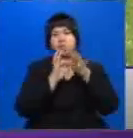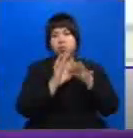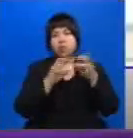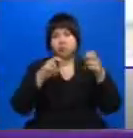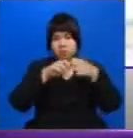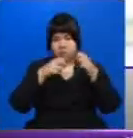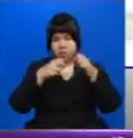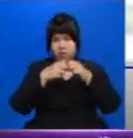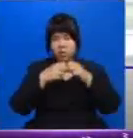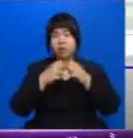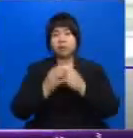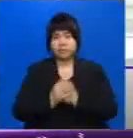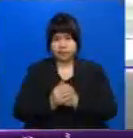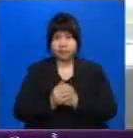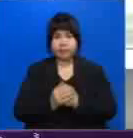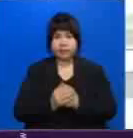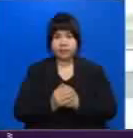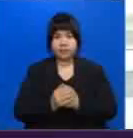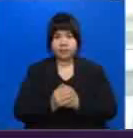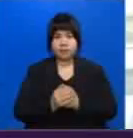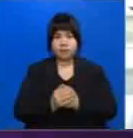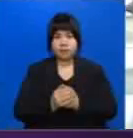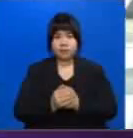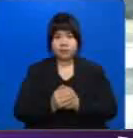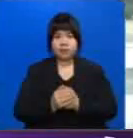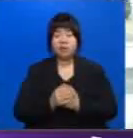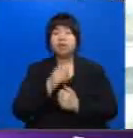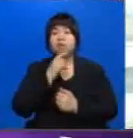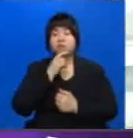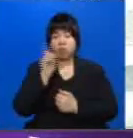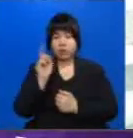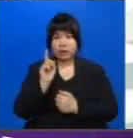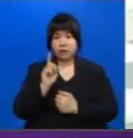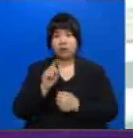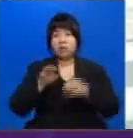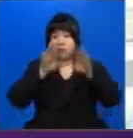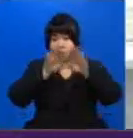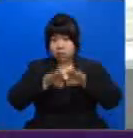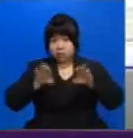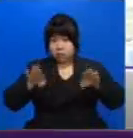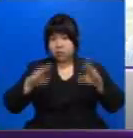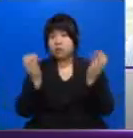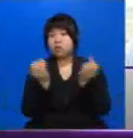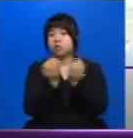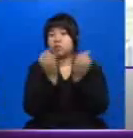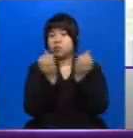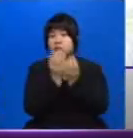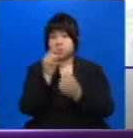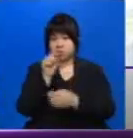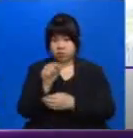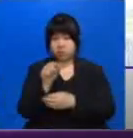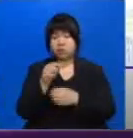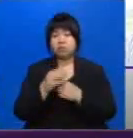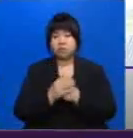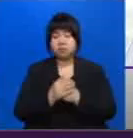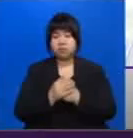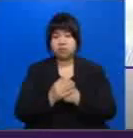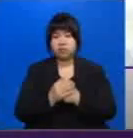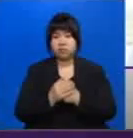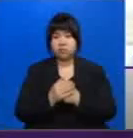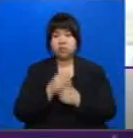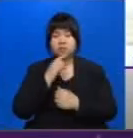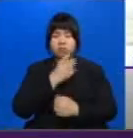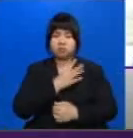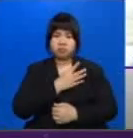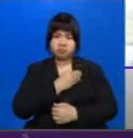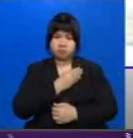กิดขึ้น เพราะว่าเด็กนะมันยิ่งเหตุการณ์เกิดกับเด็กยิ่งรู้สึกสะเทือน